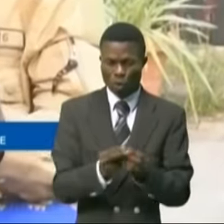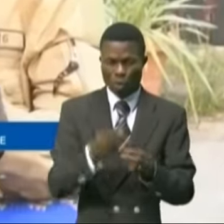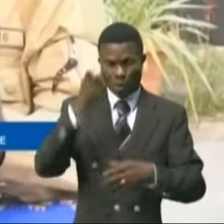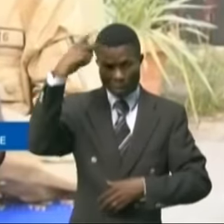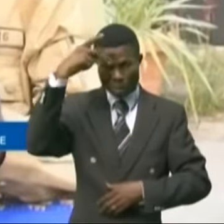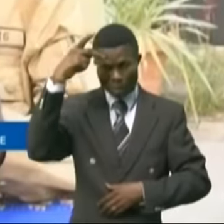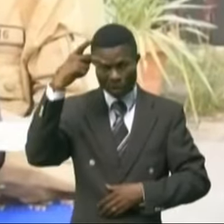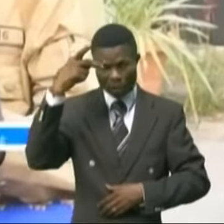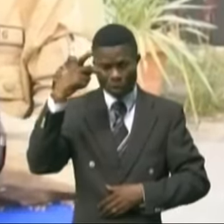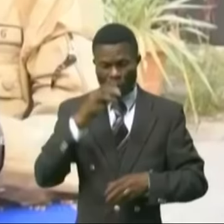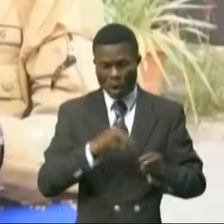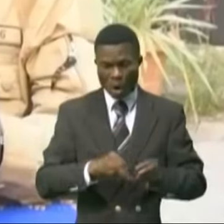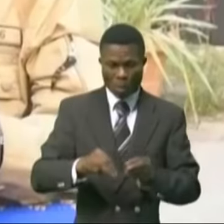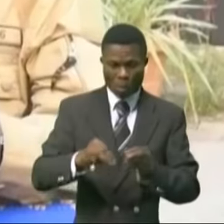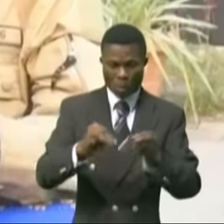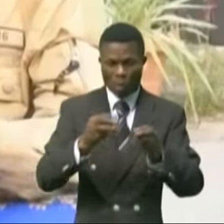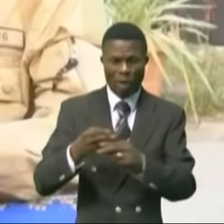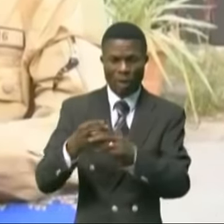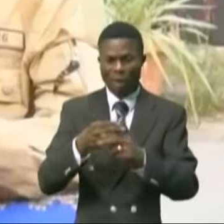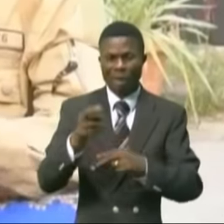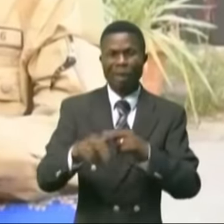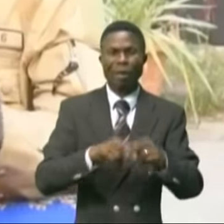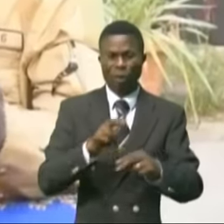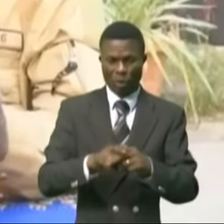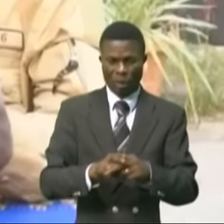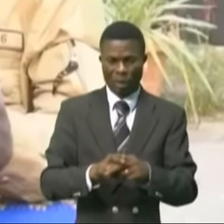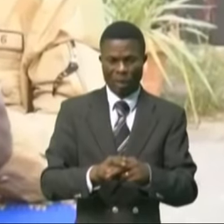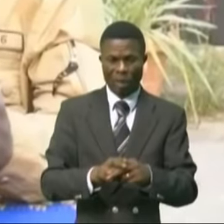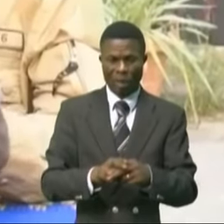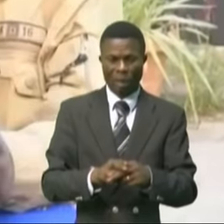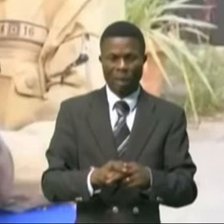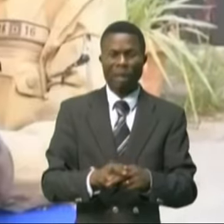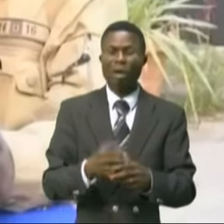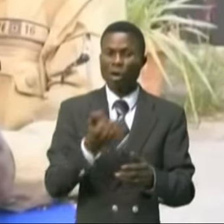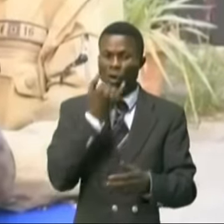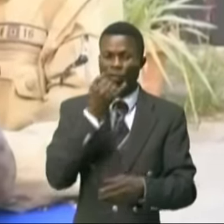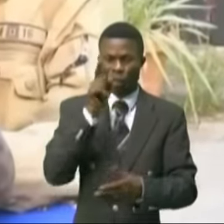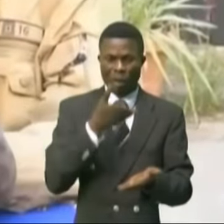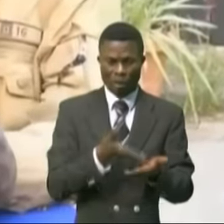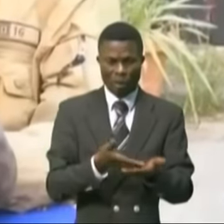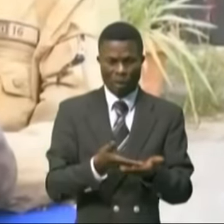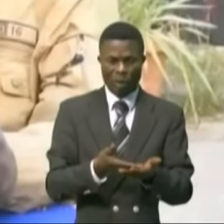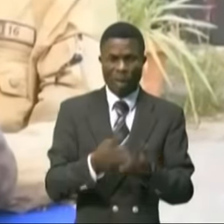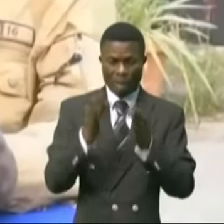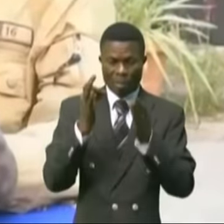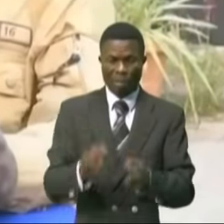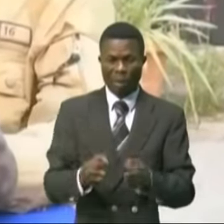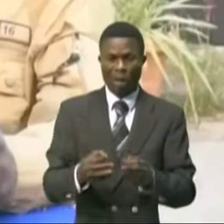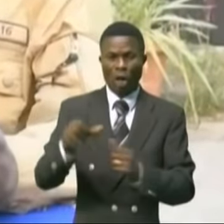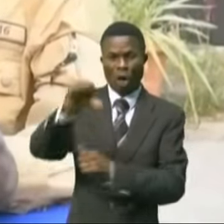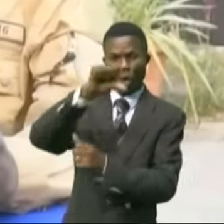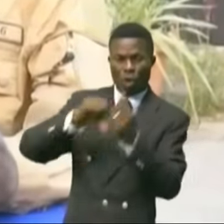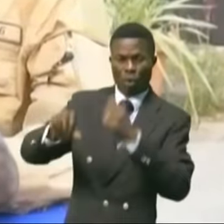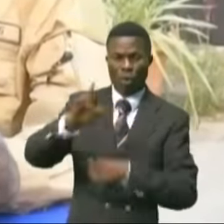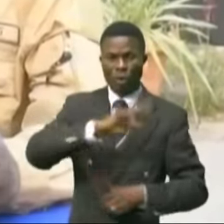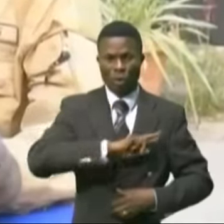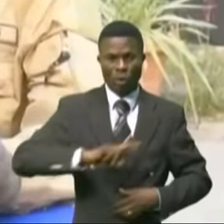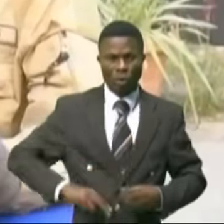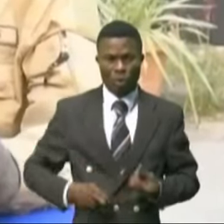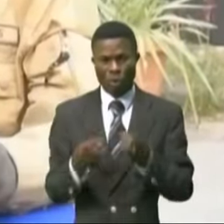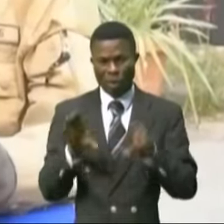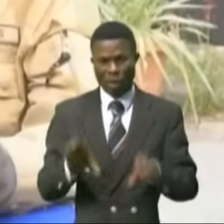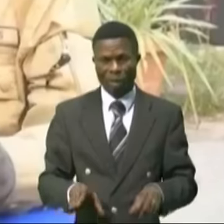une stratégie de sécurité nationale. Ça fait d'abord première chose. Tout autour de la RDC,